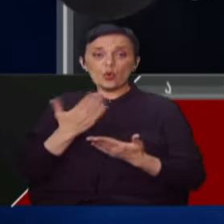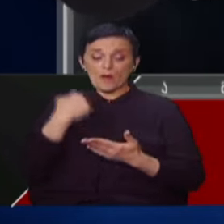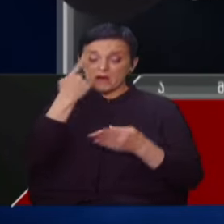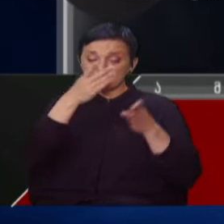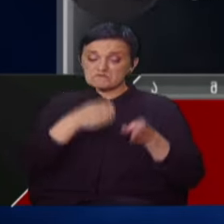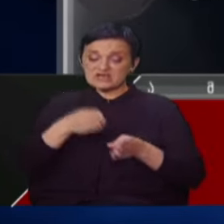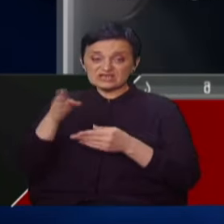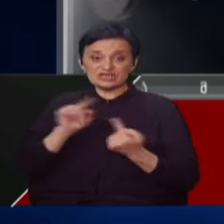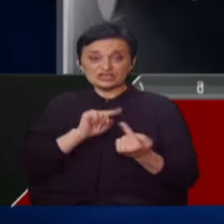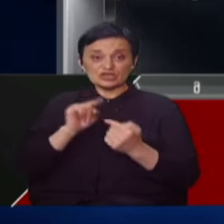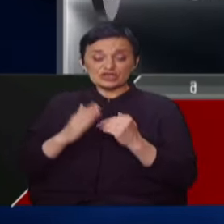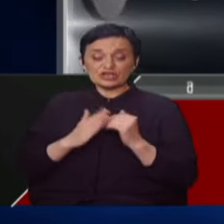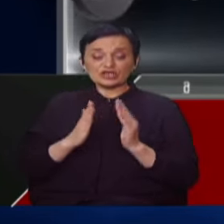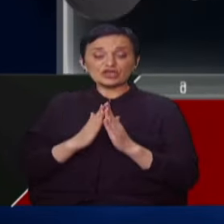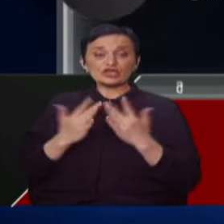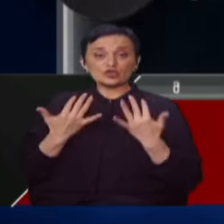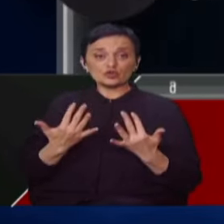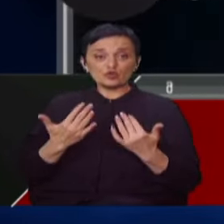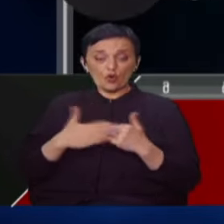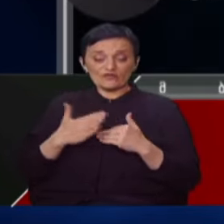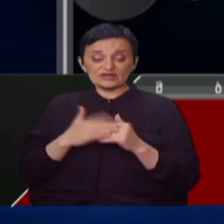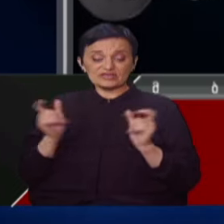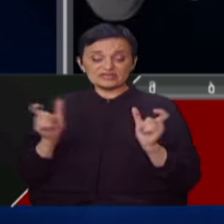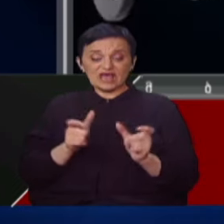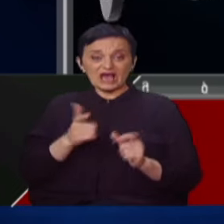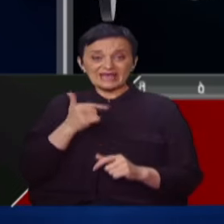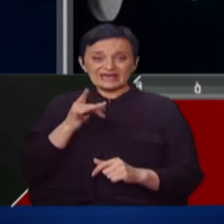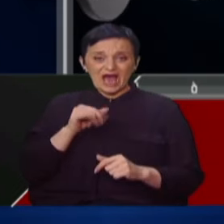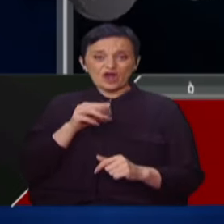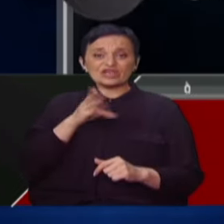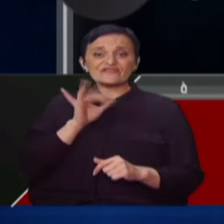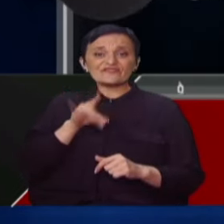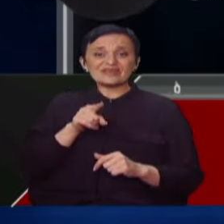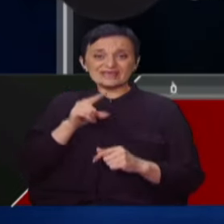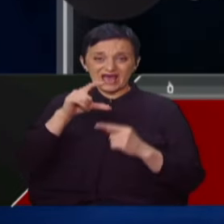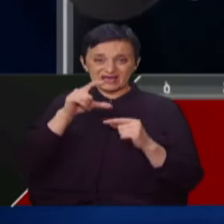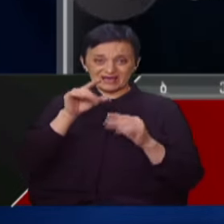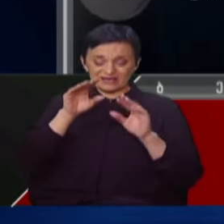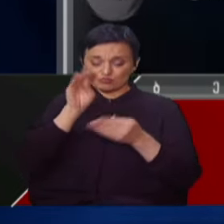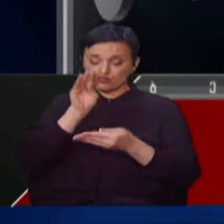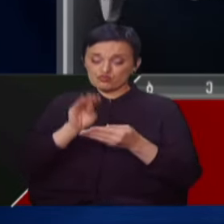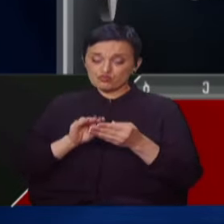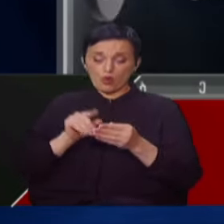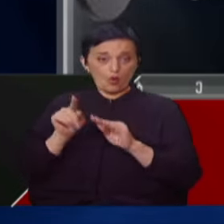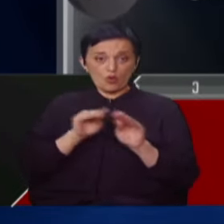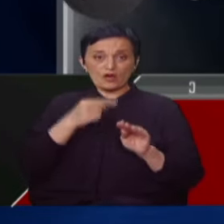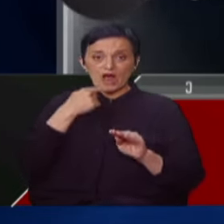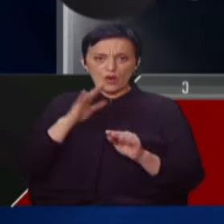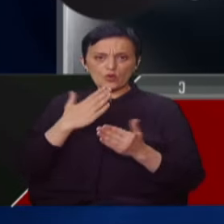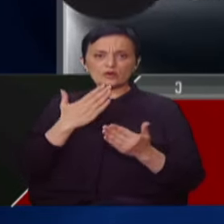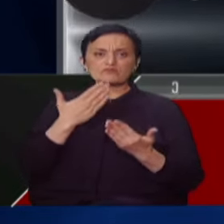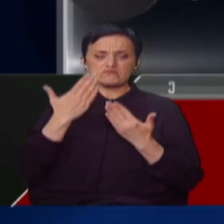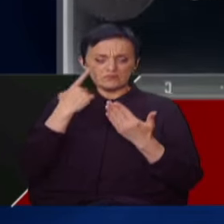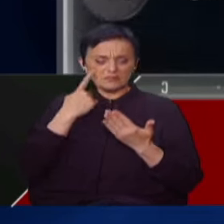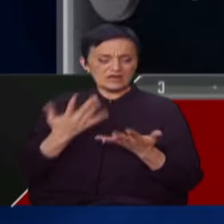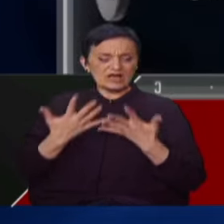პირების წინააღმდეგ ითხოვს ეკაგი გაურის სანქციებს, ის ტვიტერში გამოქვეყნებულ მცირე პოსტში არ საუბრობს, თუმცა გზავნილი საკმაოდ მკაფიოა,